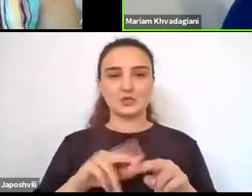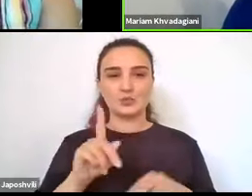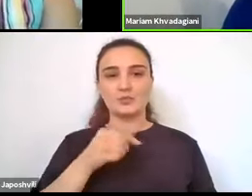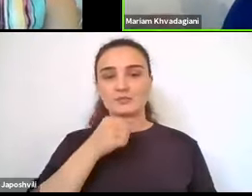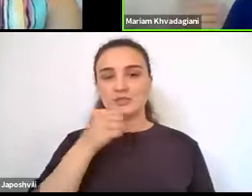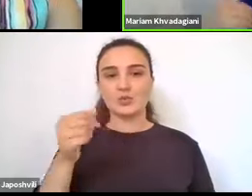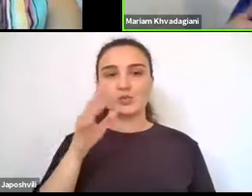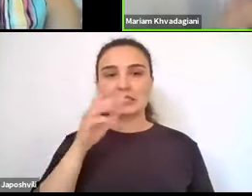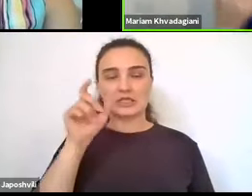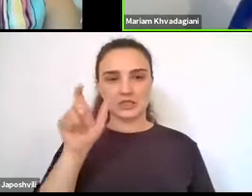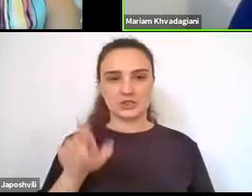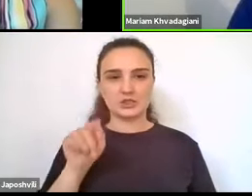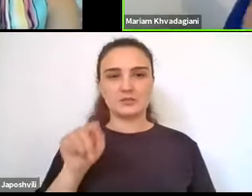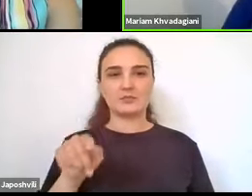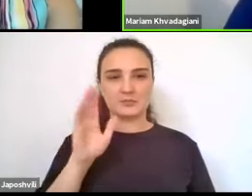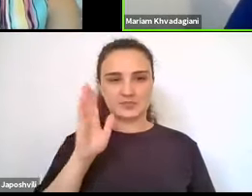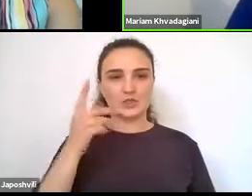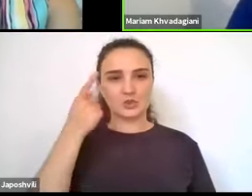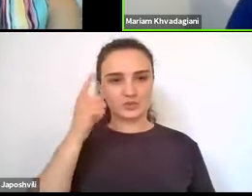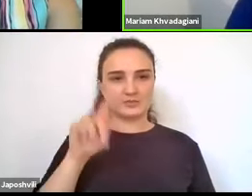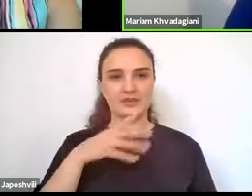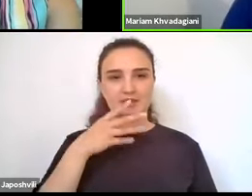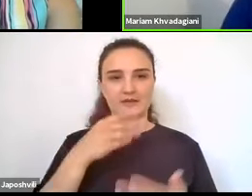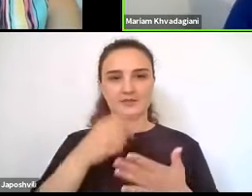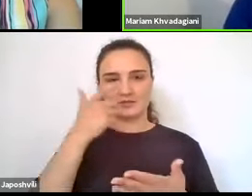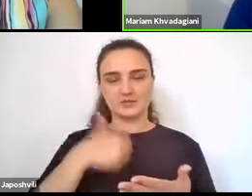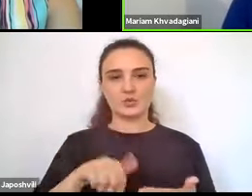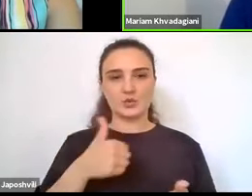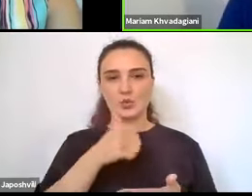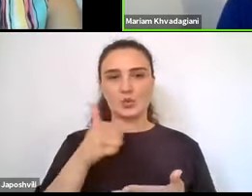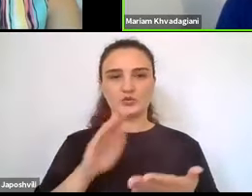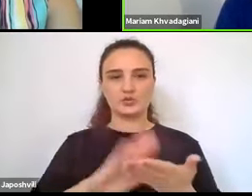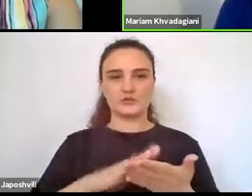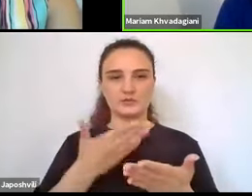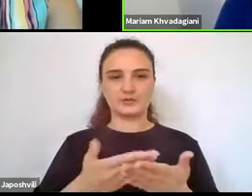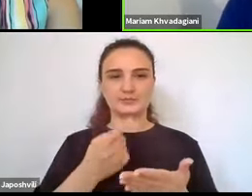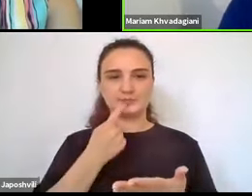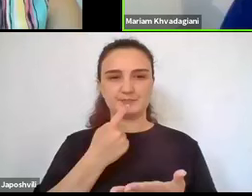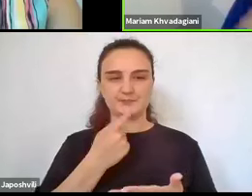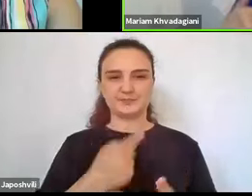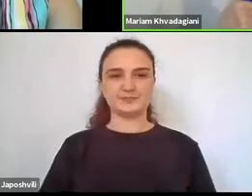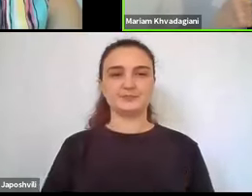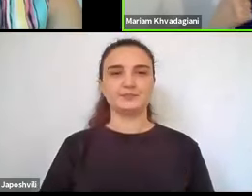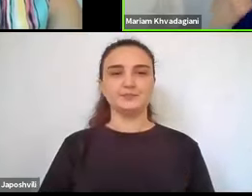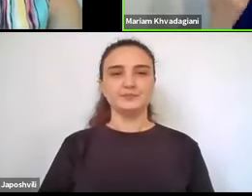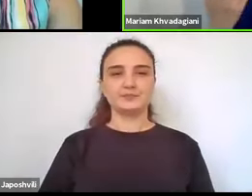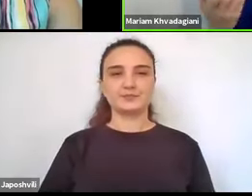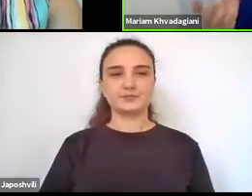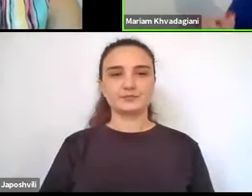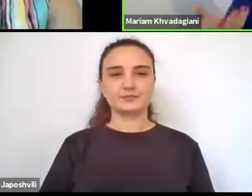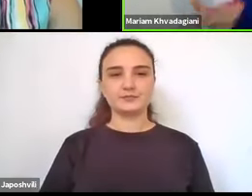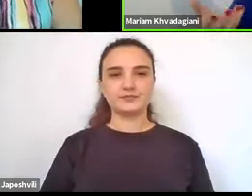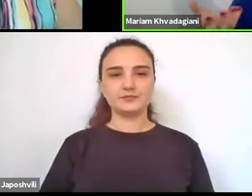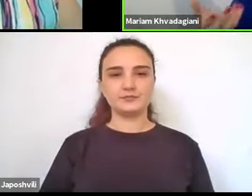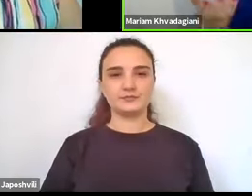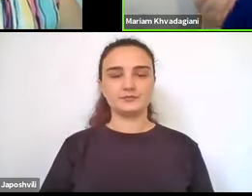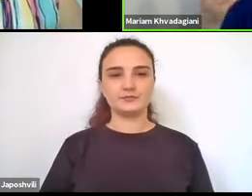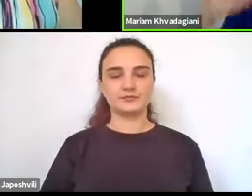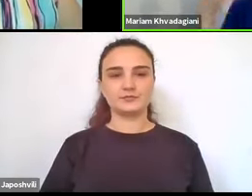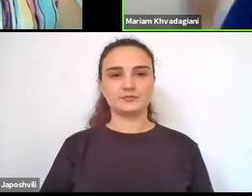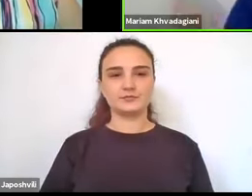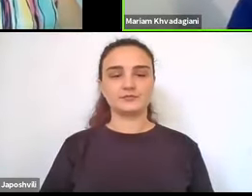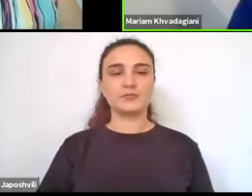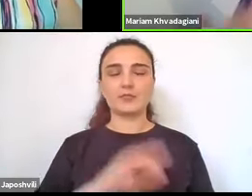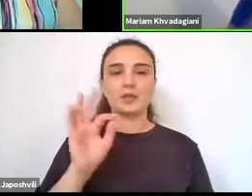ზრდასრულ ასაკშიც მას ეცოდინება თავის თავს როგორ შეუწვას კვერცხი, ხო? არაფერი ცუდი არ არის,